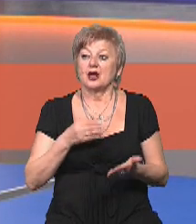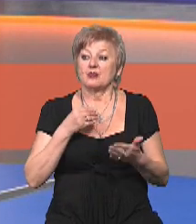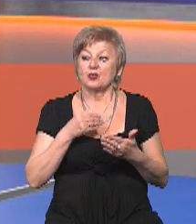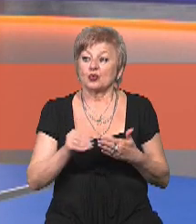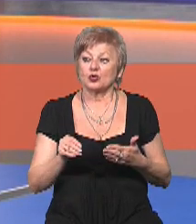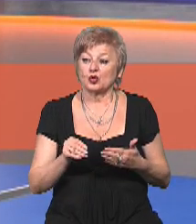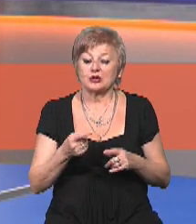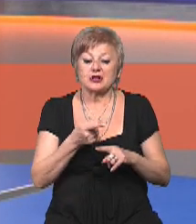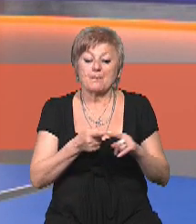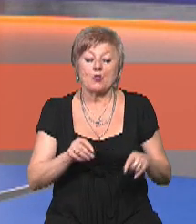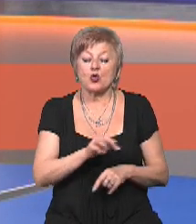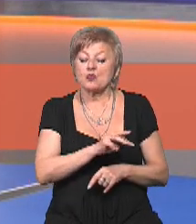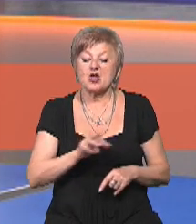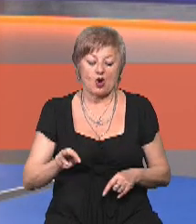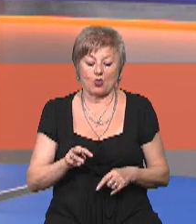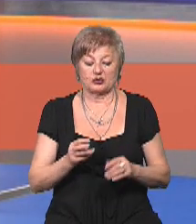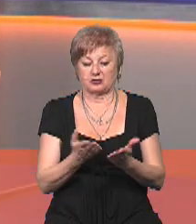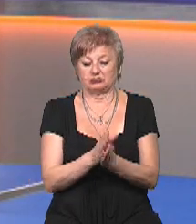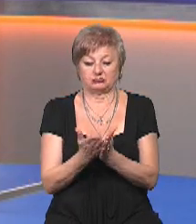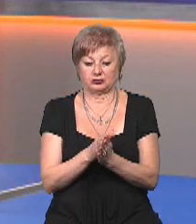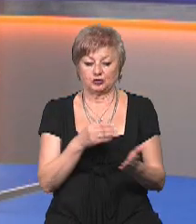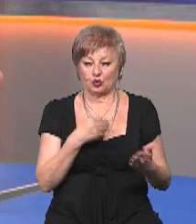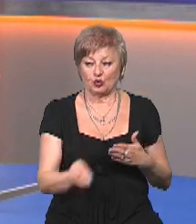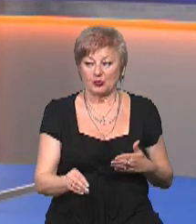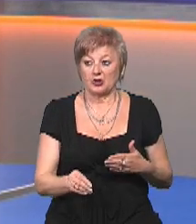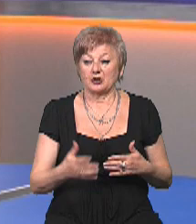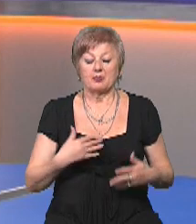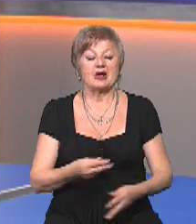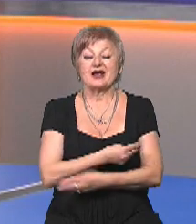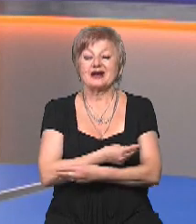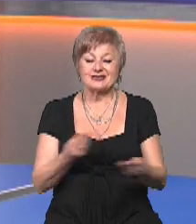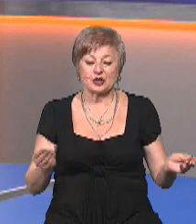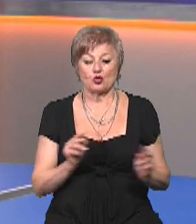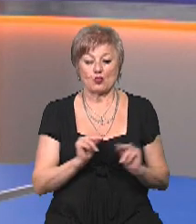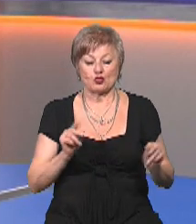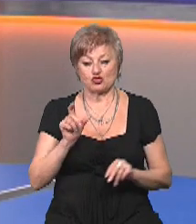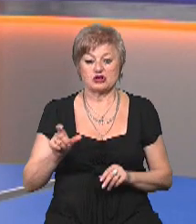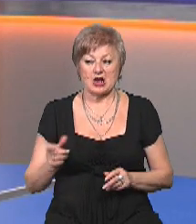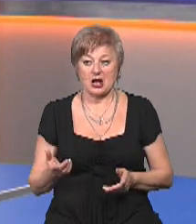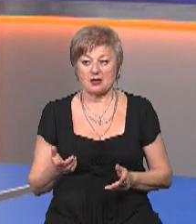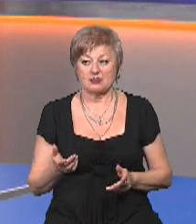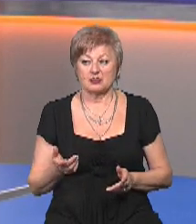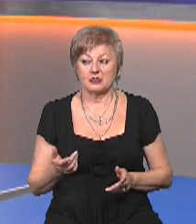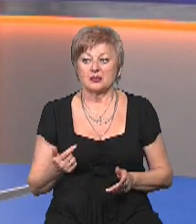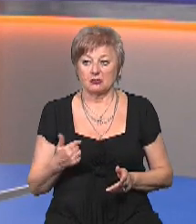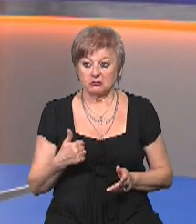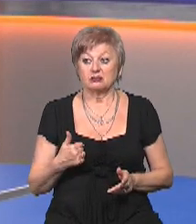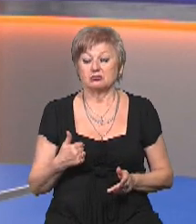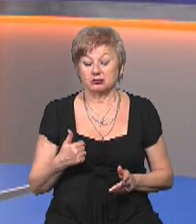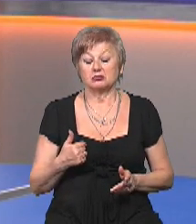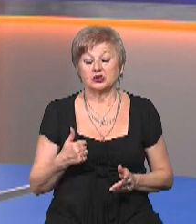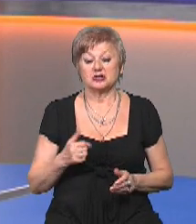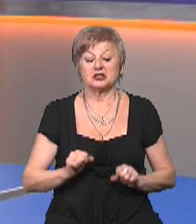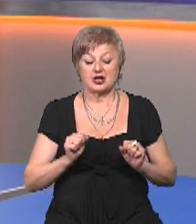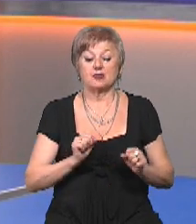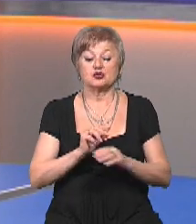майже на 500 000 таких посібників, і ми даємо їх в руки вчителям і намагаємося навчити, не намагаємося, а вчимо